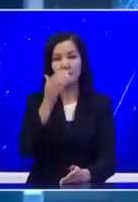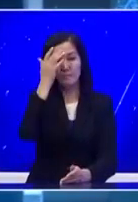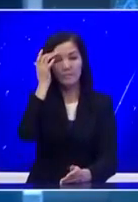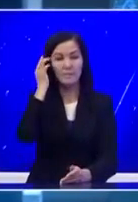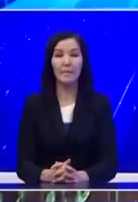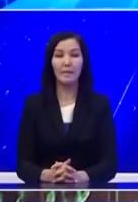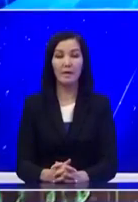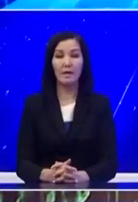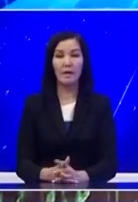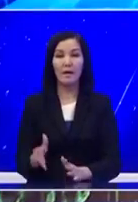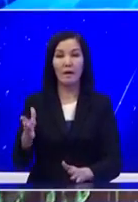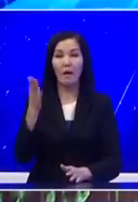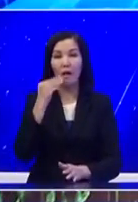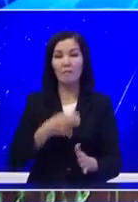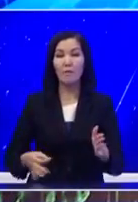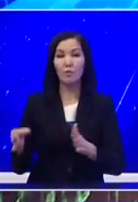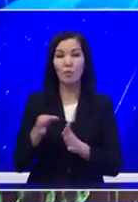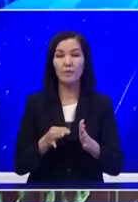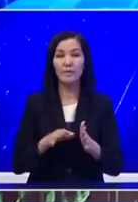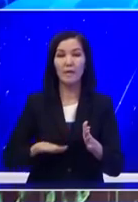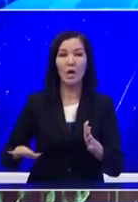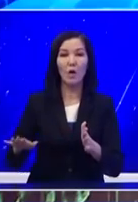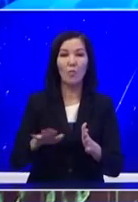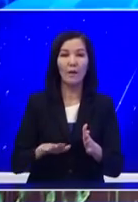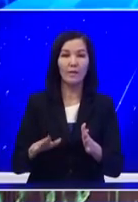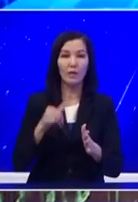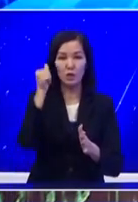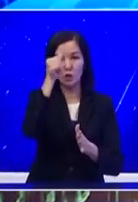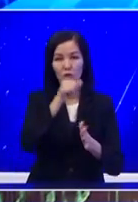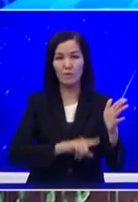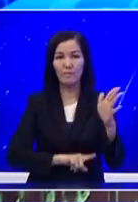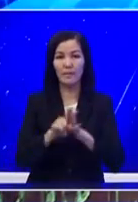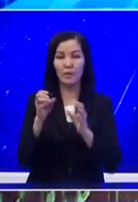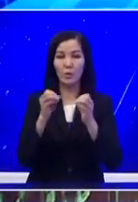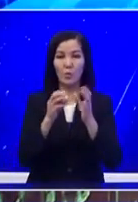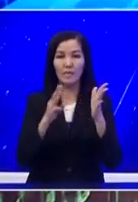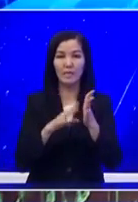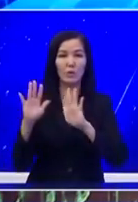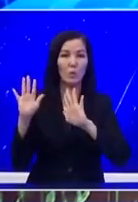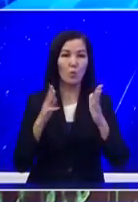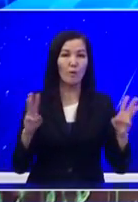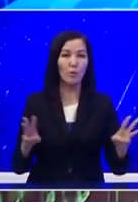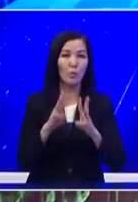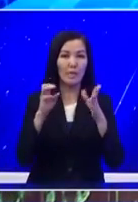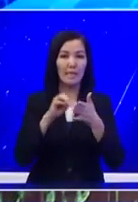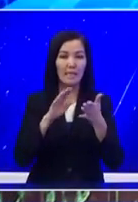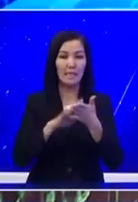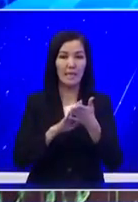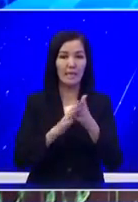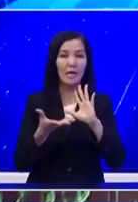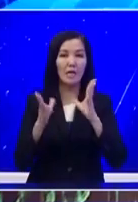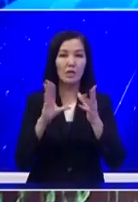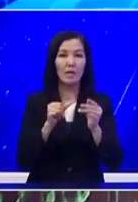телеарнасы. От тілсіз жау. Алматы облысы аумағында жыл басынан 18 орман өрті тіркеліпті. Қызыл жалын шарпыған жер